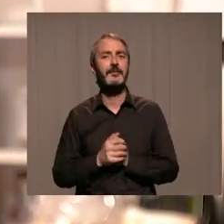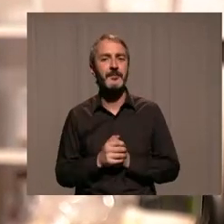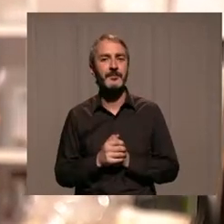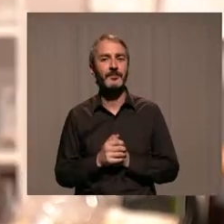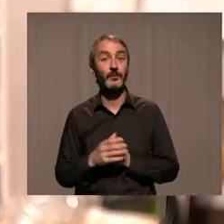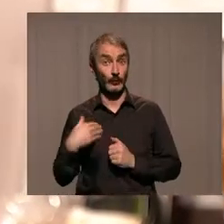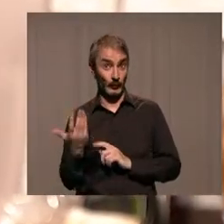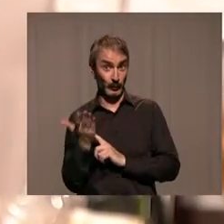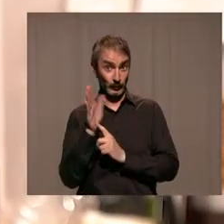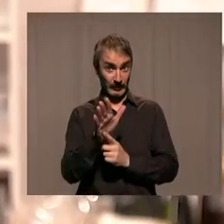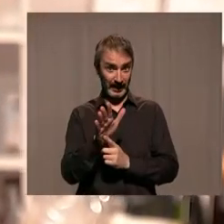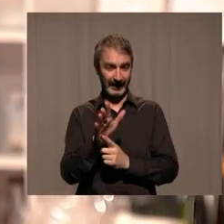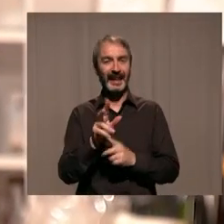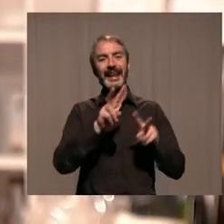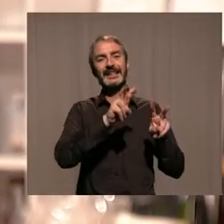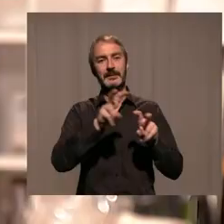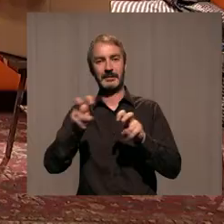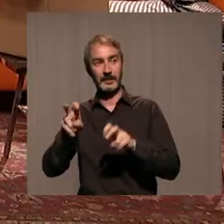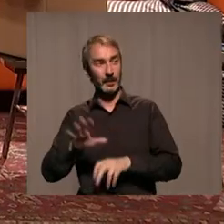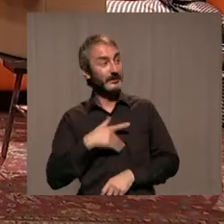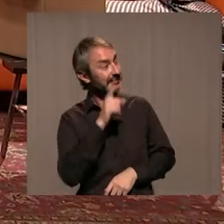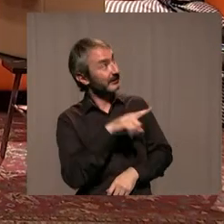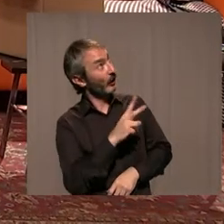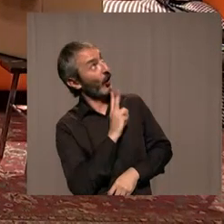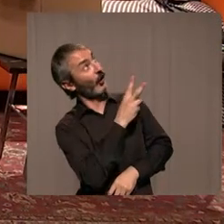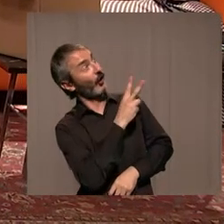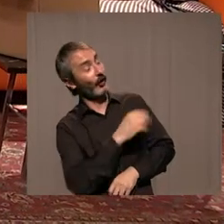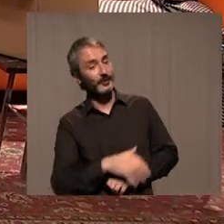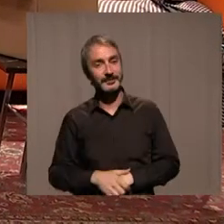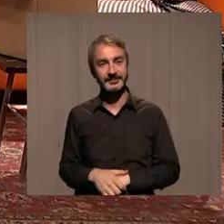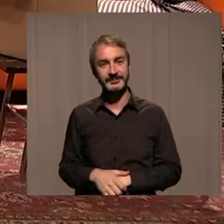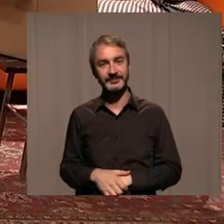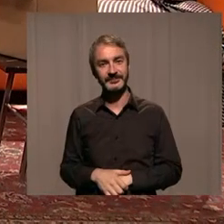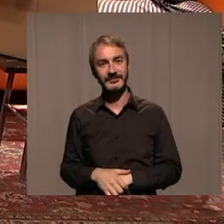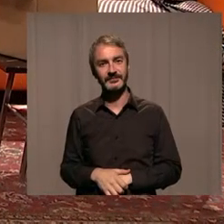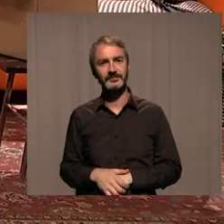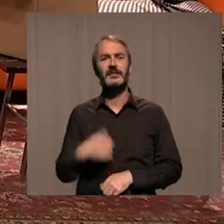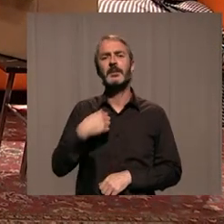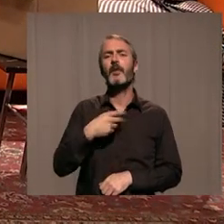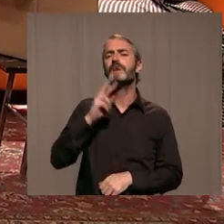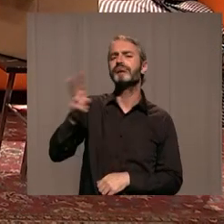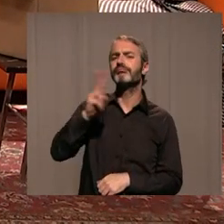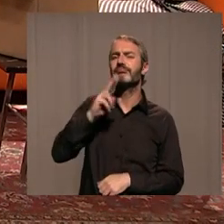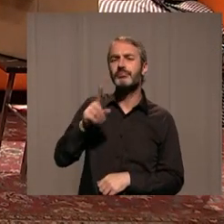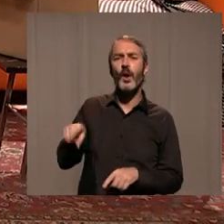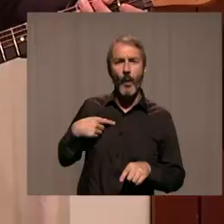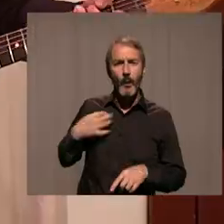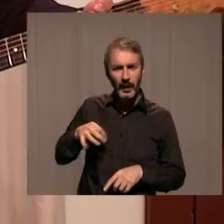podem proposar alguns temes? Si us proposem temes, vosaltres sou com una mena de